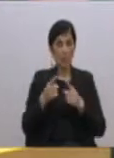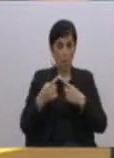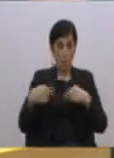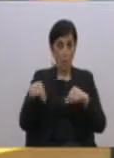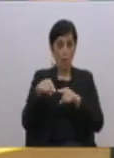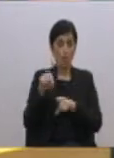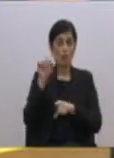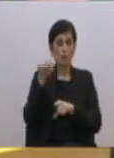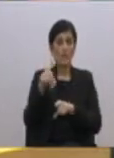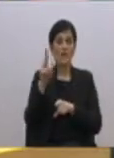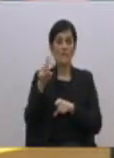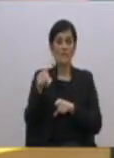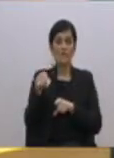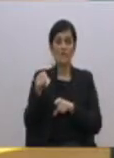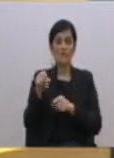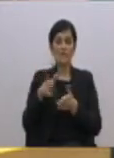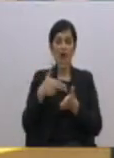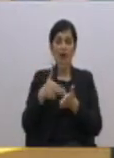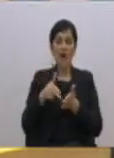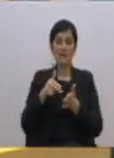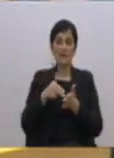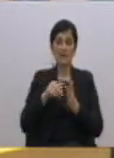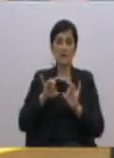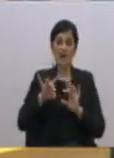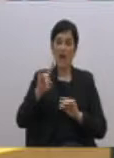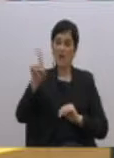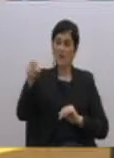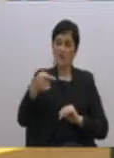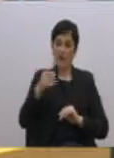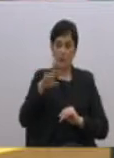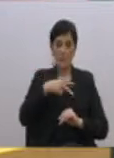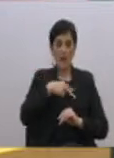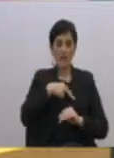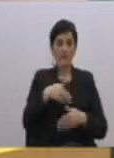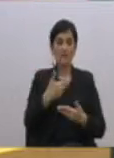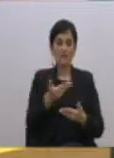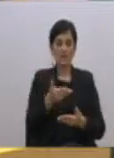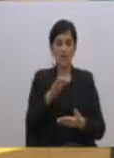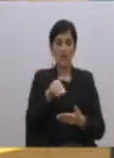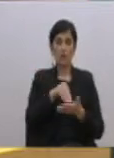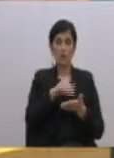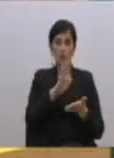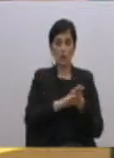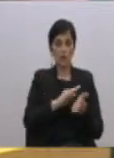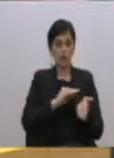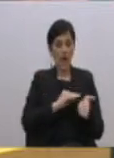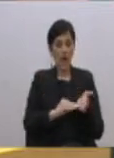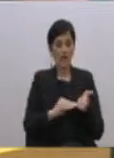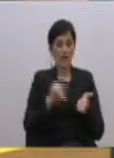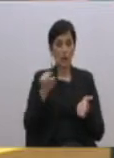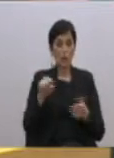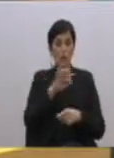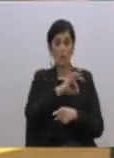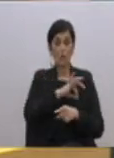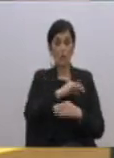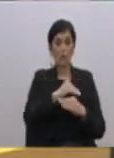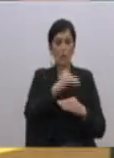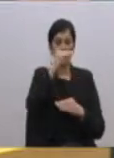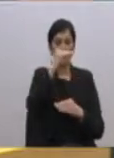șelibă, chide vinmese, a copilului cu angarișul de bulia. Tundați parlamentul Sinașețchi. Da, ce ați răspit, da, pe rog, justiții,